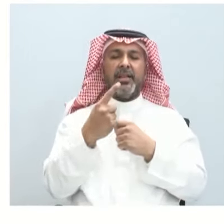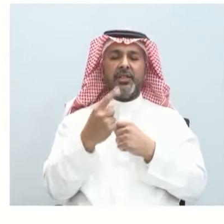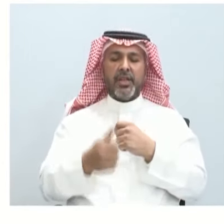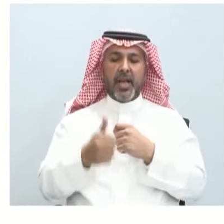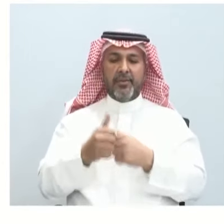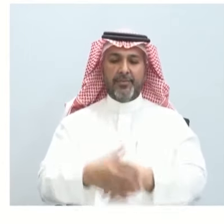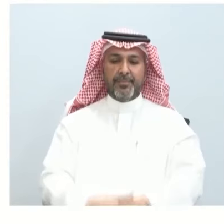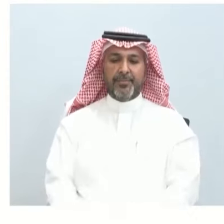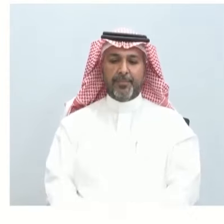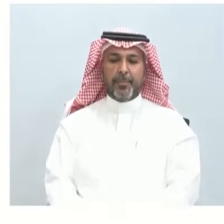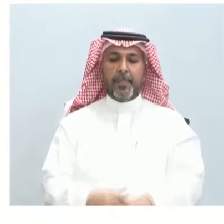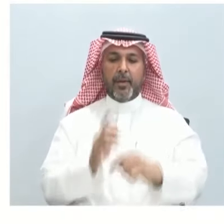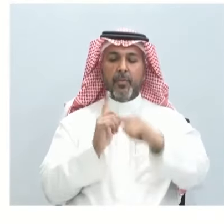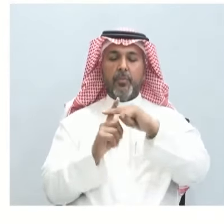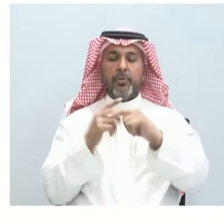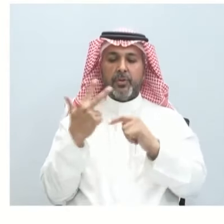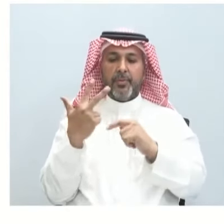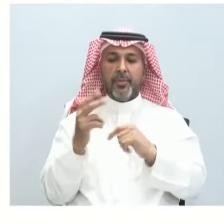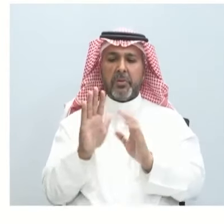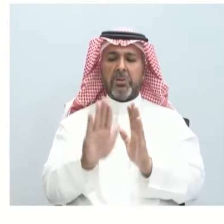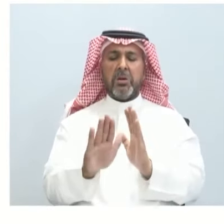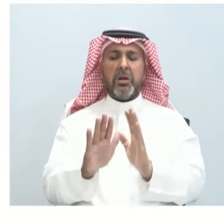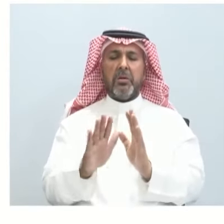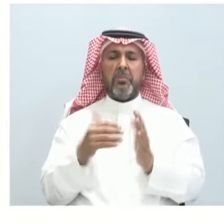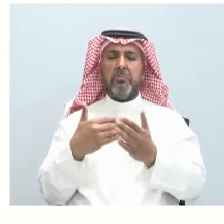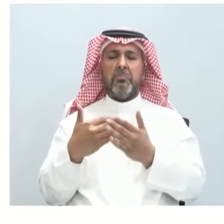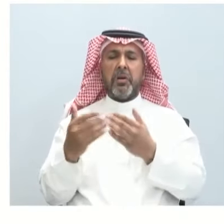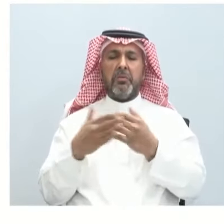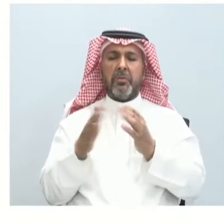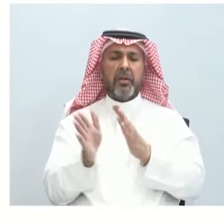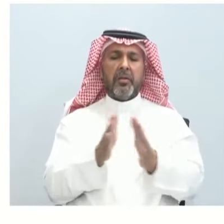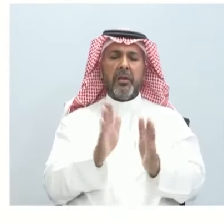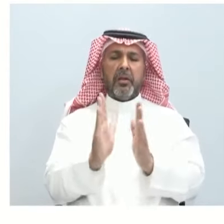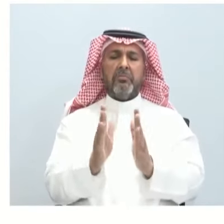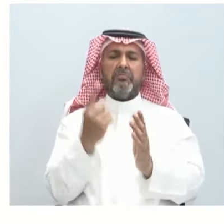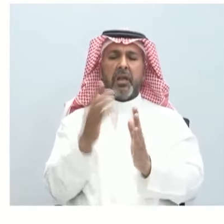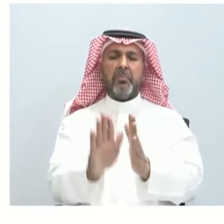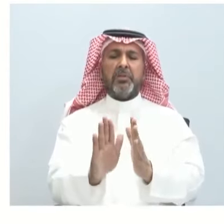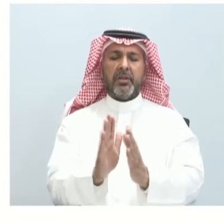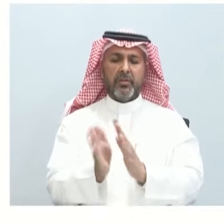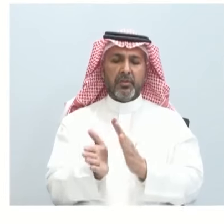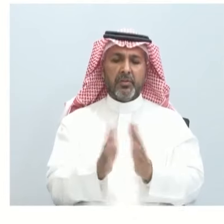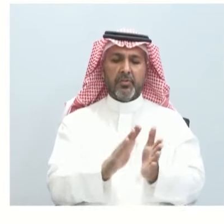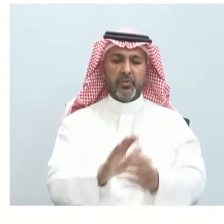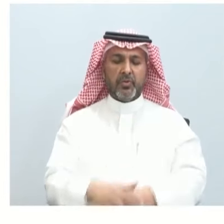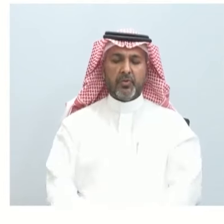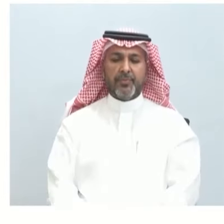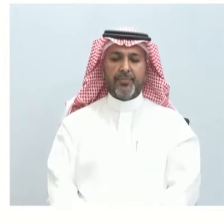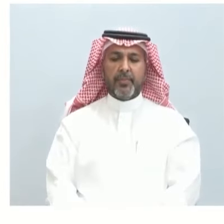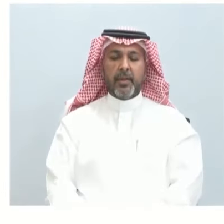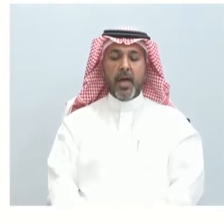اما بالنسبه لموجب ثمانيه كما هي لعدم وجود عمليه ضرب لها انتهينا من تبسيط وفك اقواس الطرف الاول